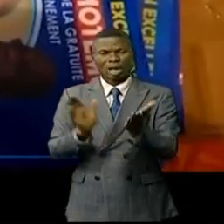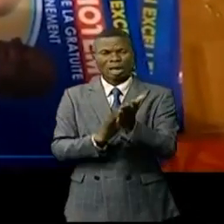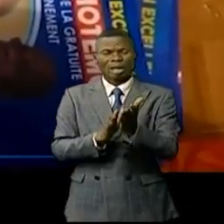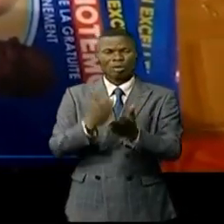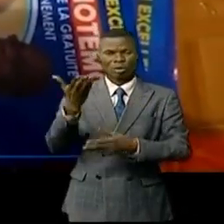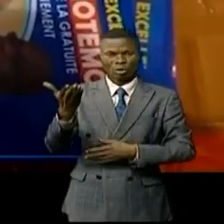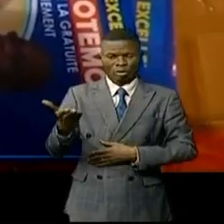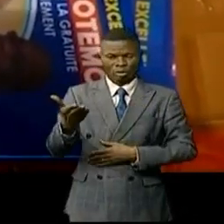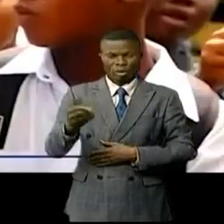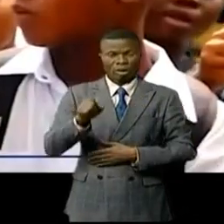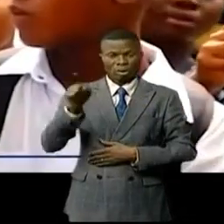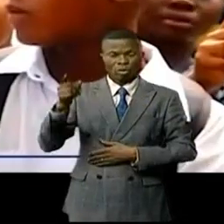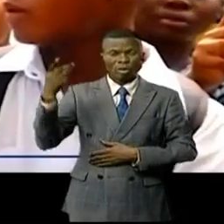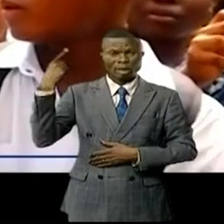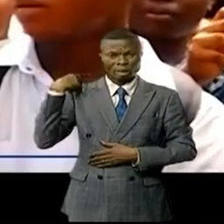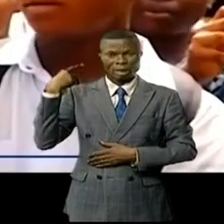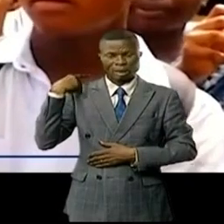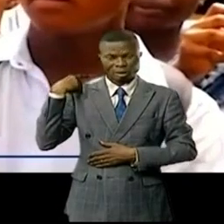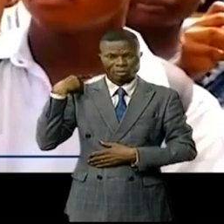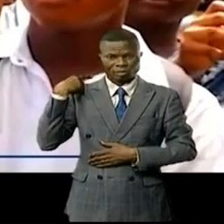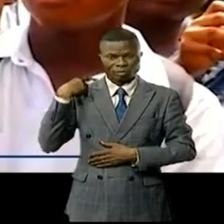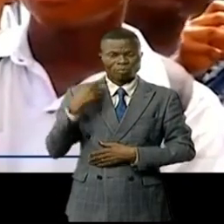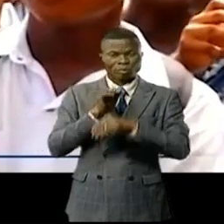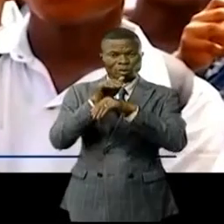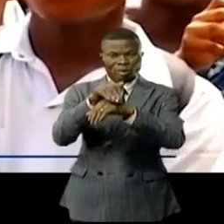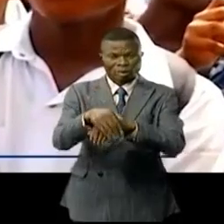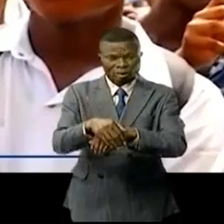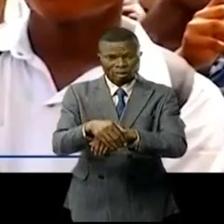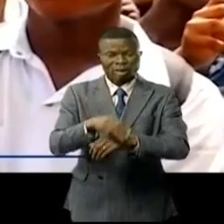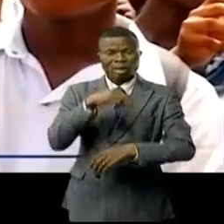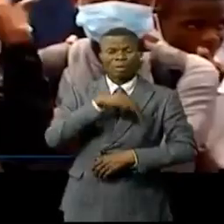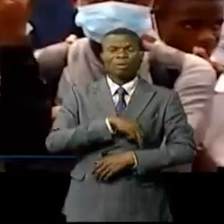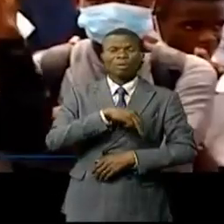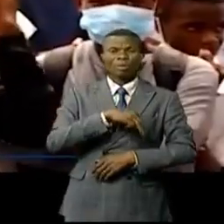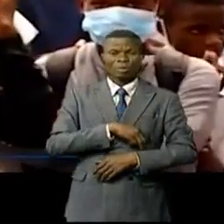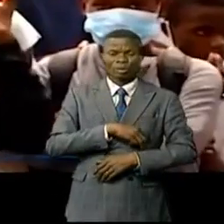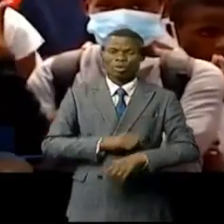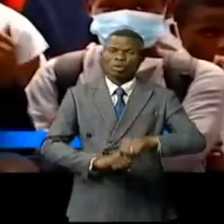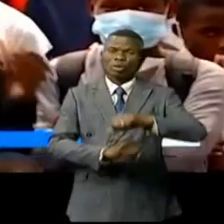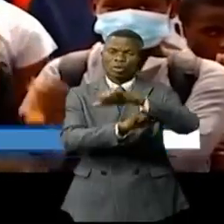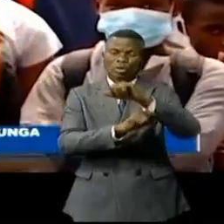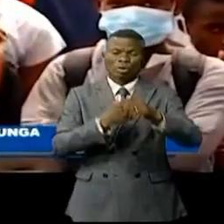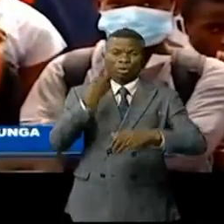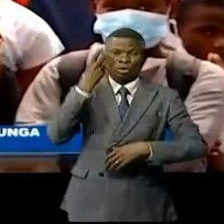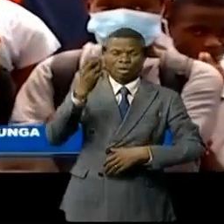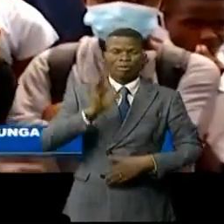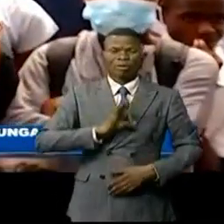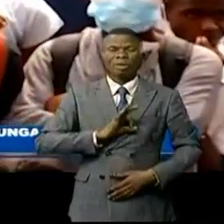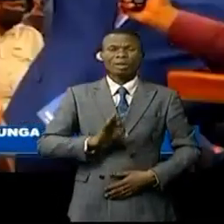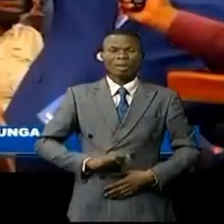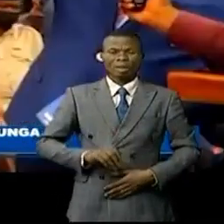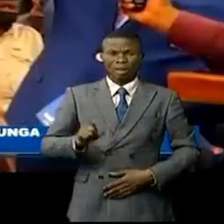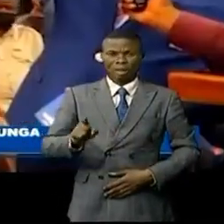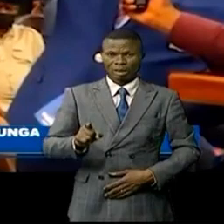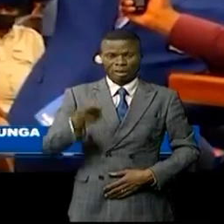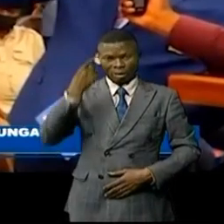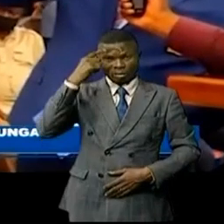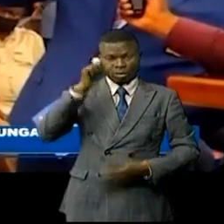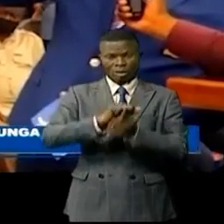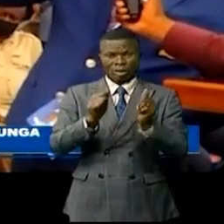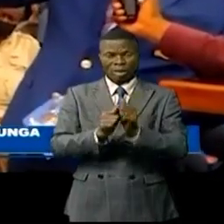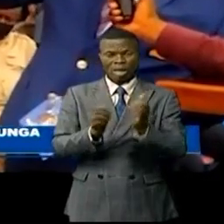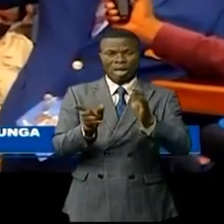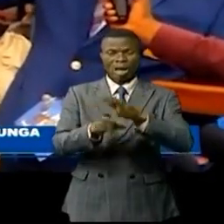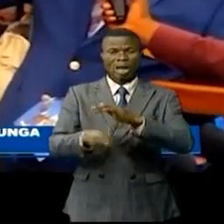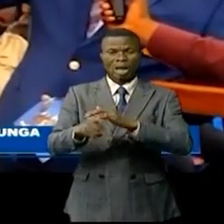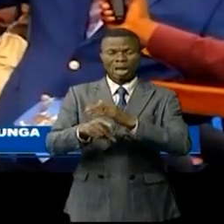classiques. Godard Motemona, qui se sent investi de la mission d'accompagner la vision du chef de l'État sur la gratuité